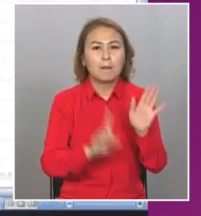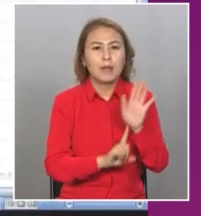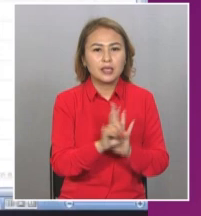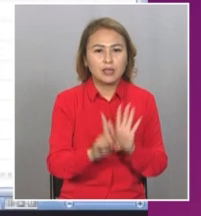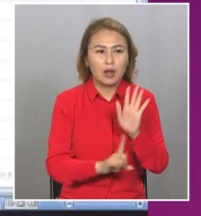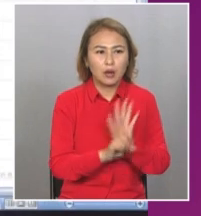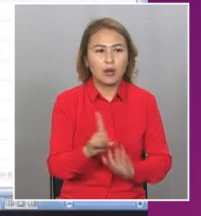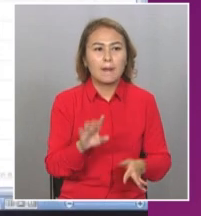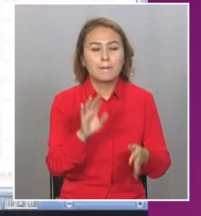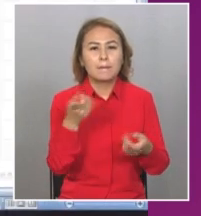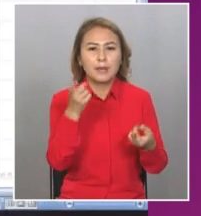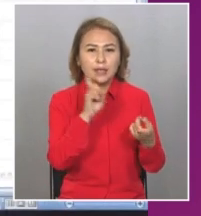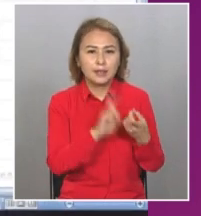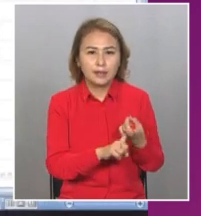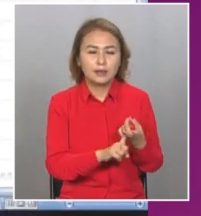басталуы мәніне